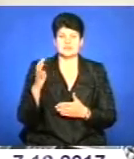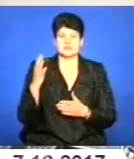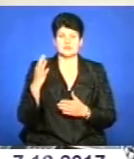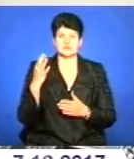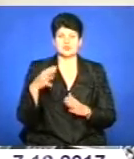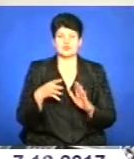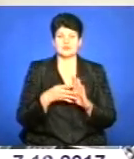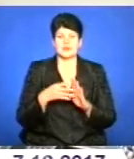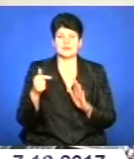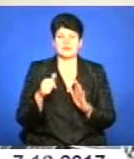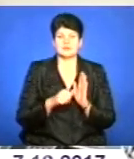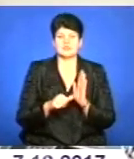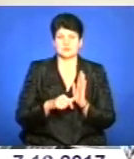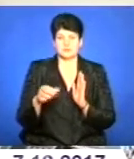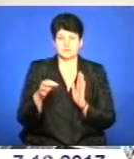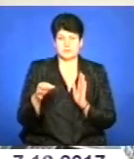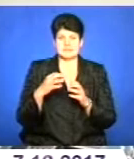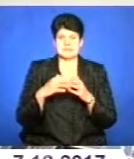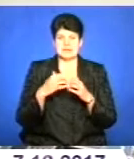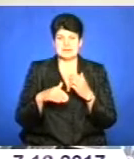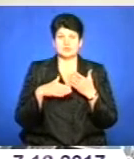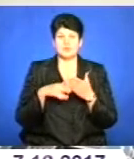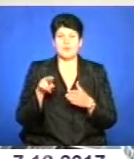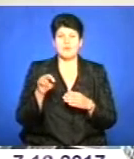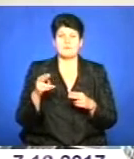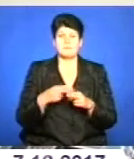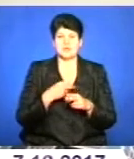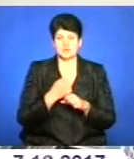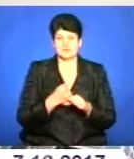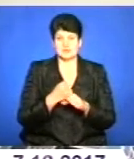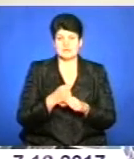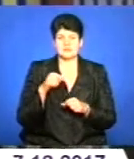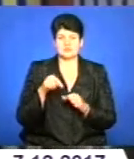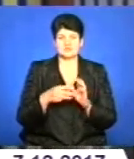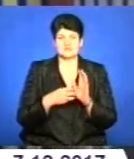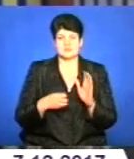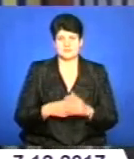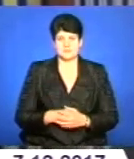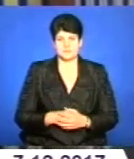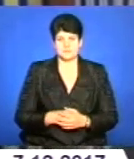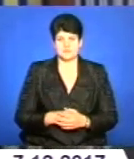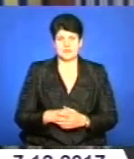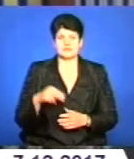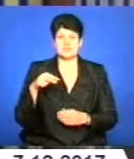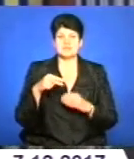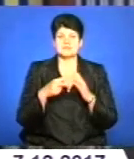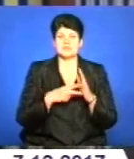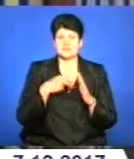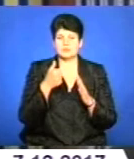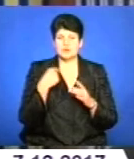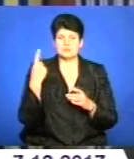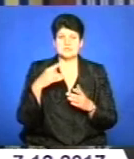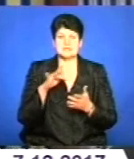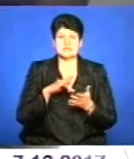1409 гривень і 60 копійок. Ну, а середня допомога по безробіттю – 1800. У 2017 році в обласний